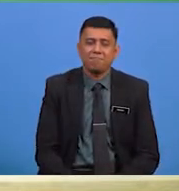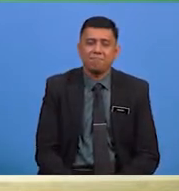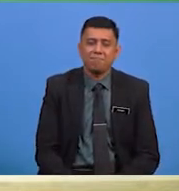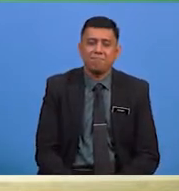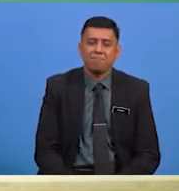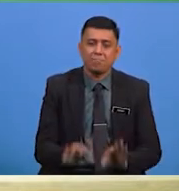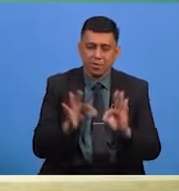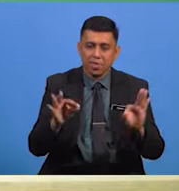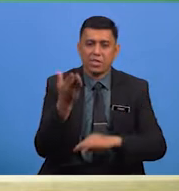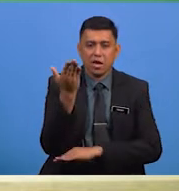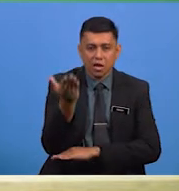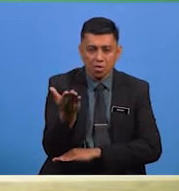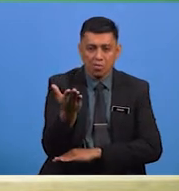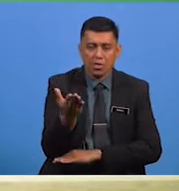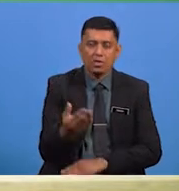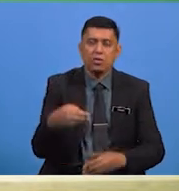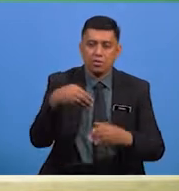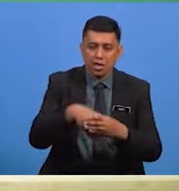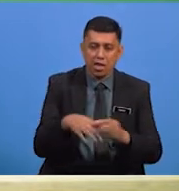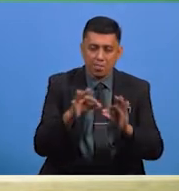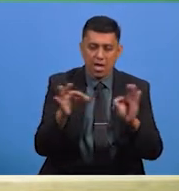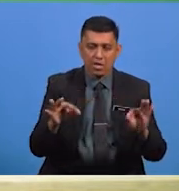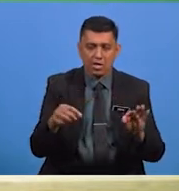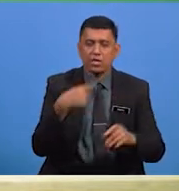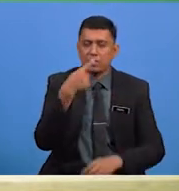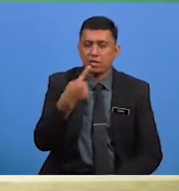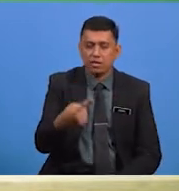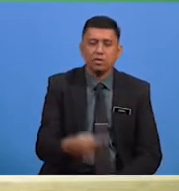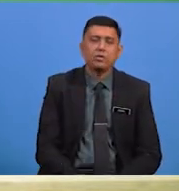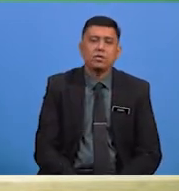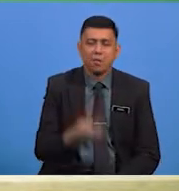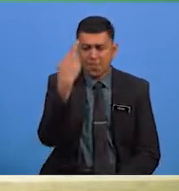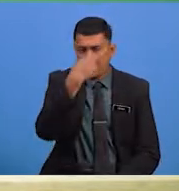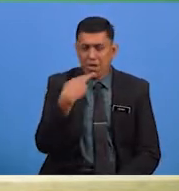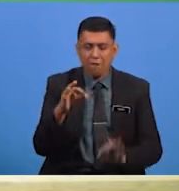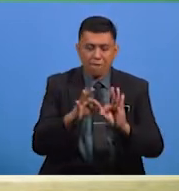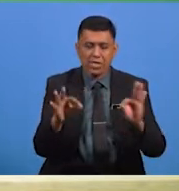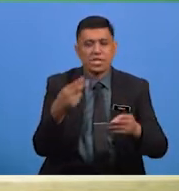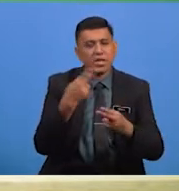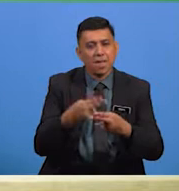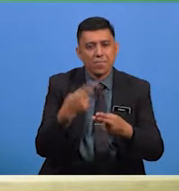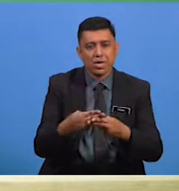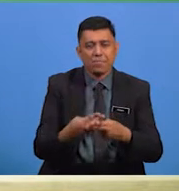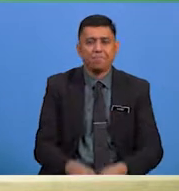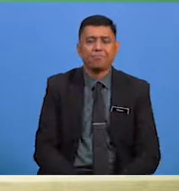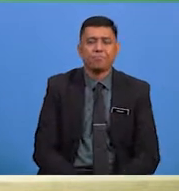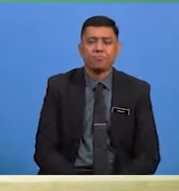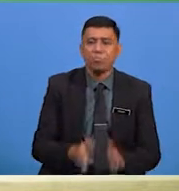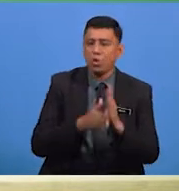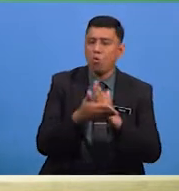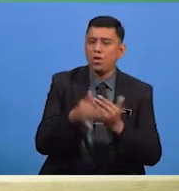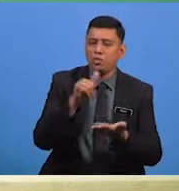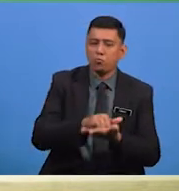Frasa kamu dalam ayat tersebut merupakan frasa nama. Oleh